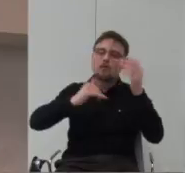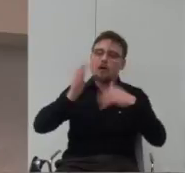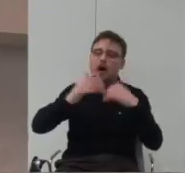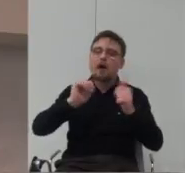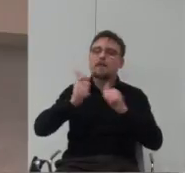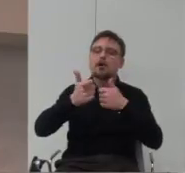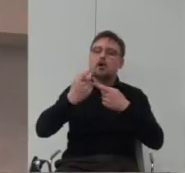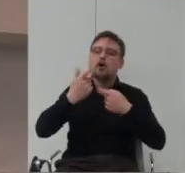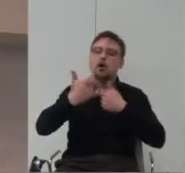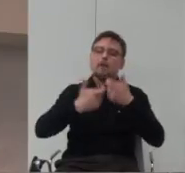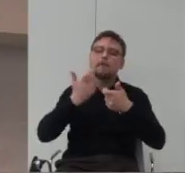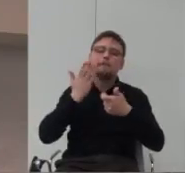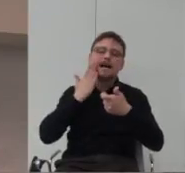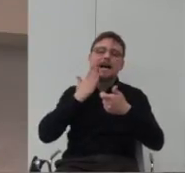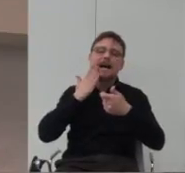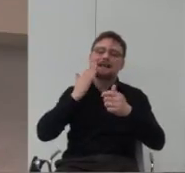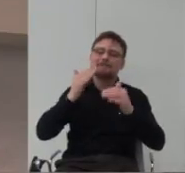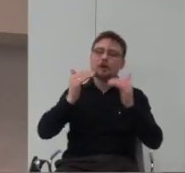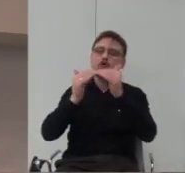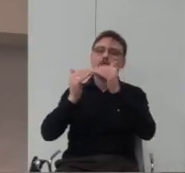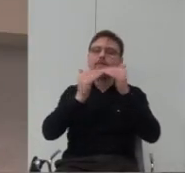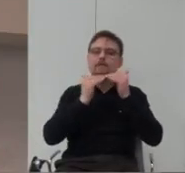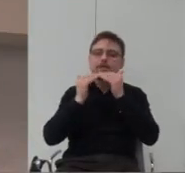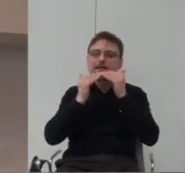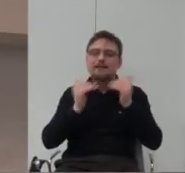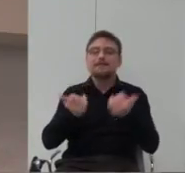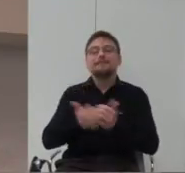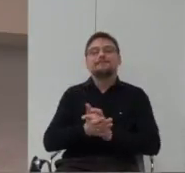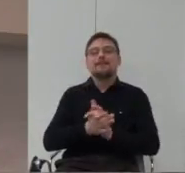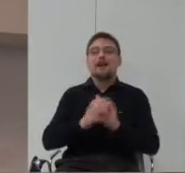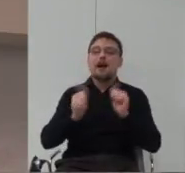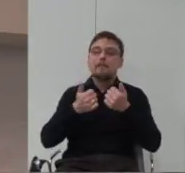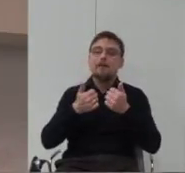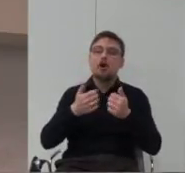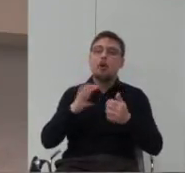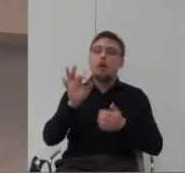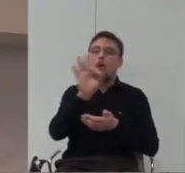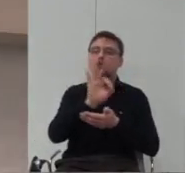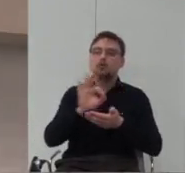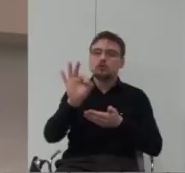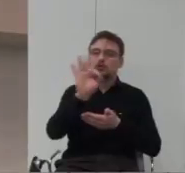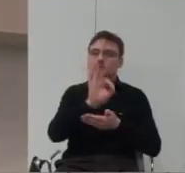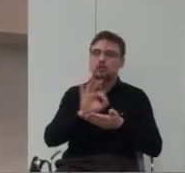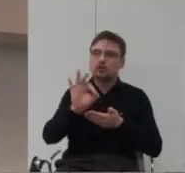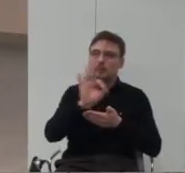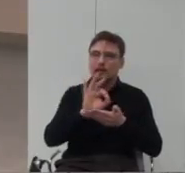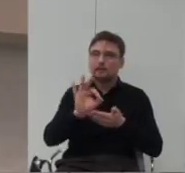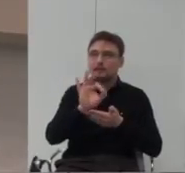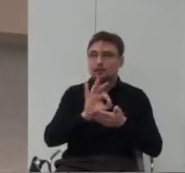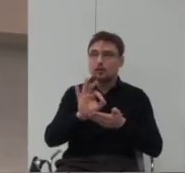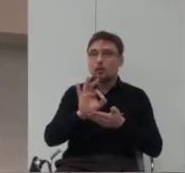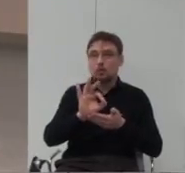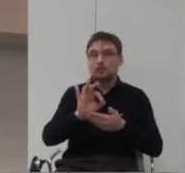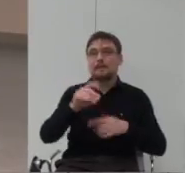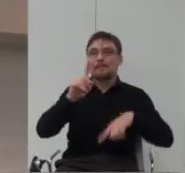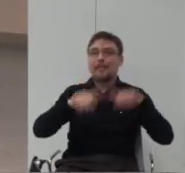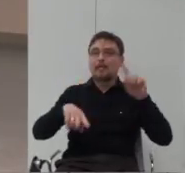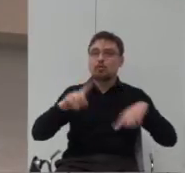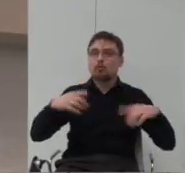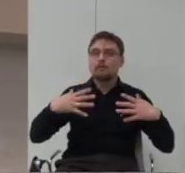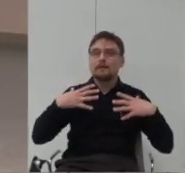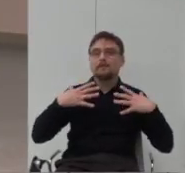mieszkaniowego, właśnie na tory architektury zrównoważonej, architektury, która przede wszystkim pozwoli